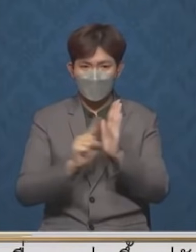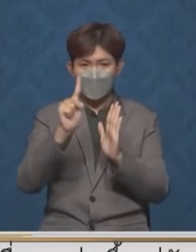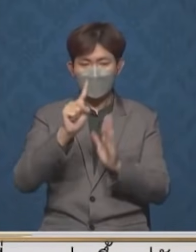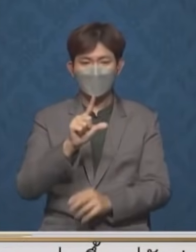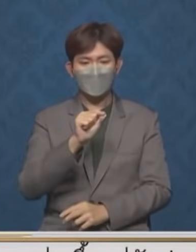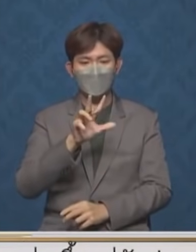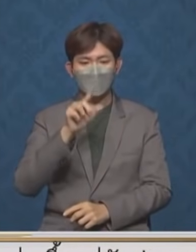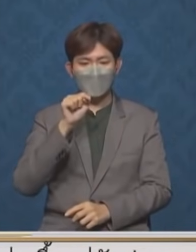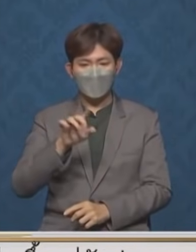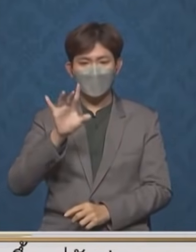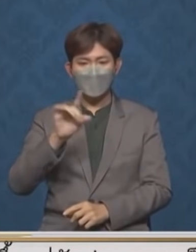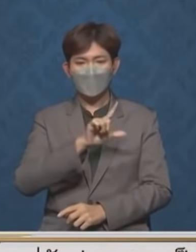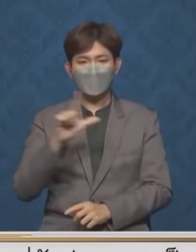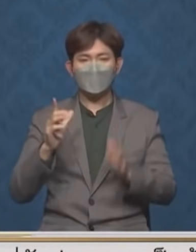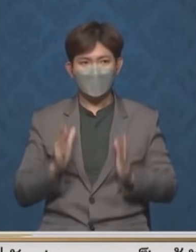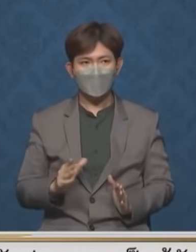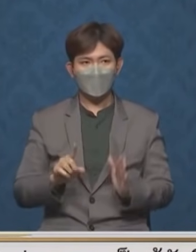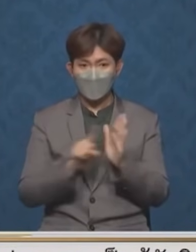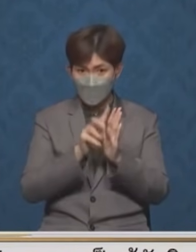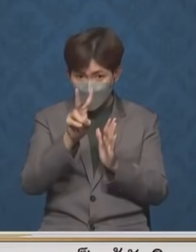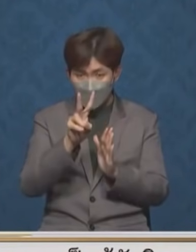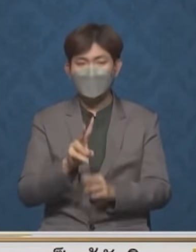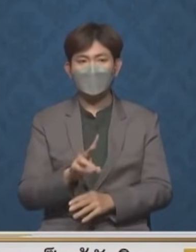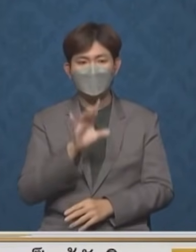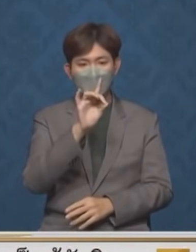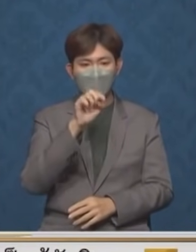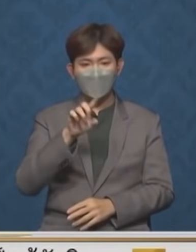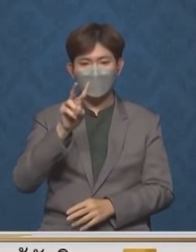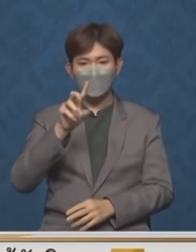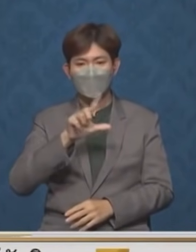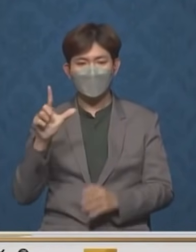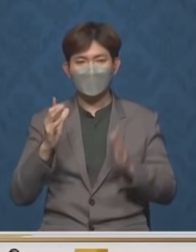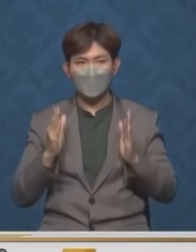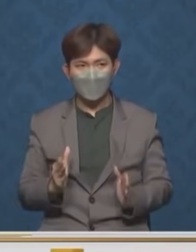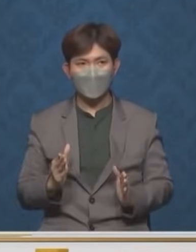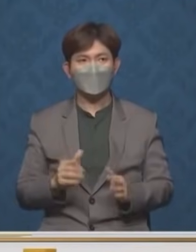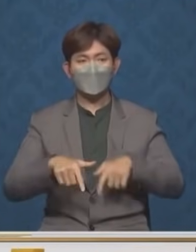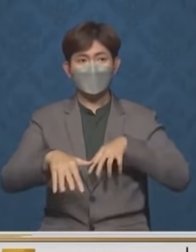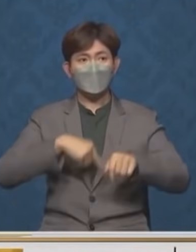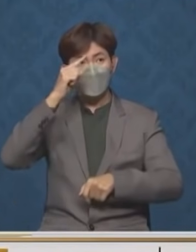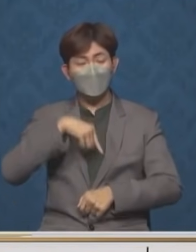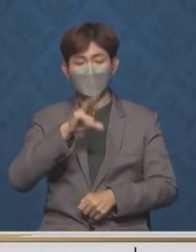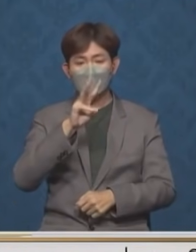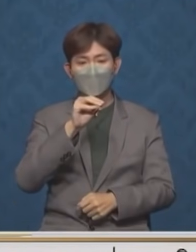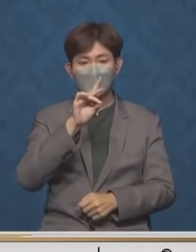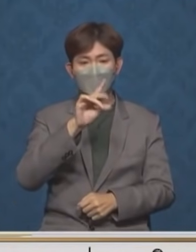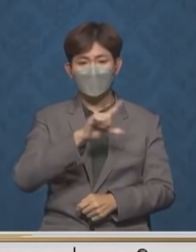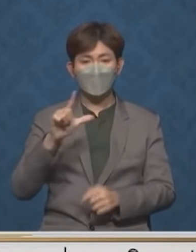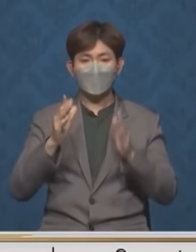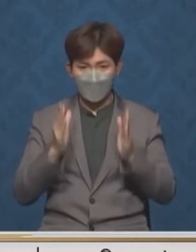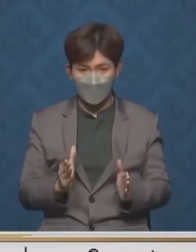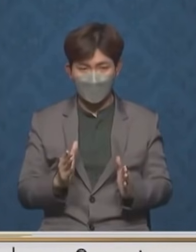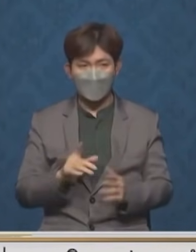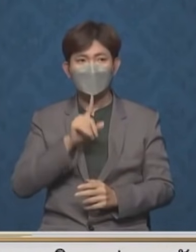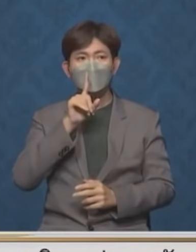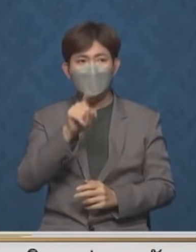23.8 ล้านคนเข็มที่2นะครับเพิ่งจะมีอยู่ 8.2 ล้านคนประชากรทั้งประเทศคือ67ล้านคนถ้